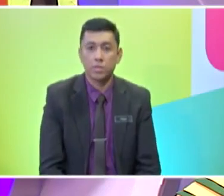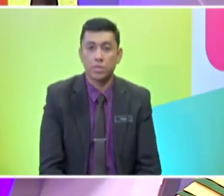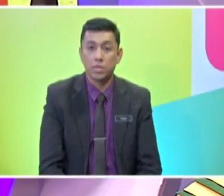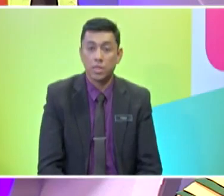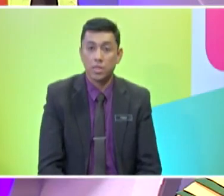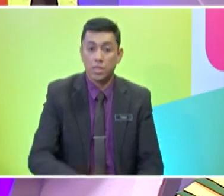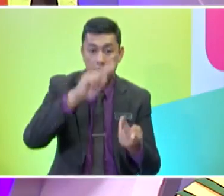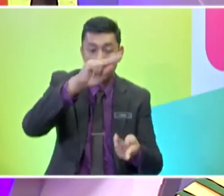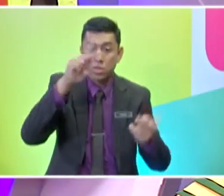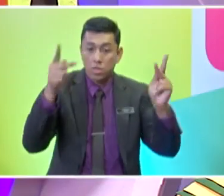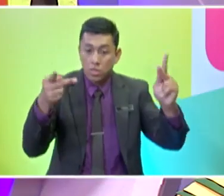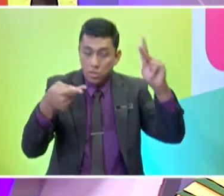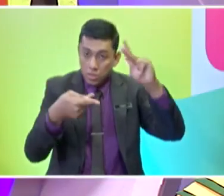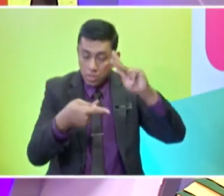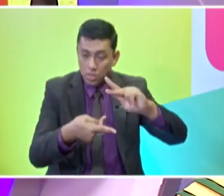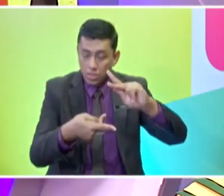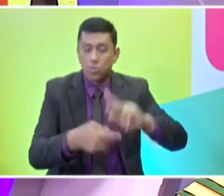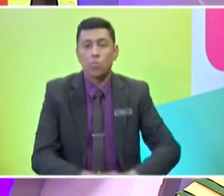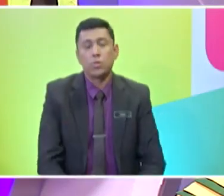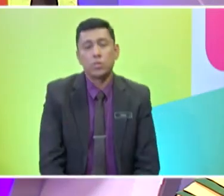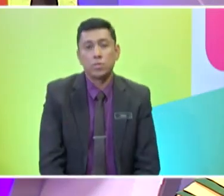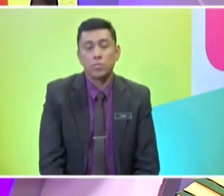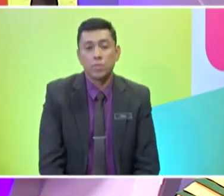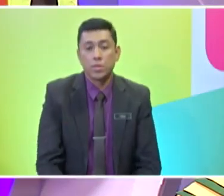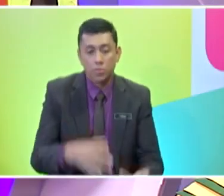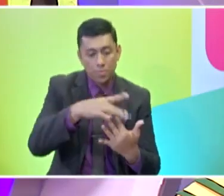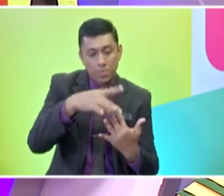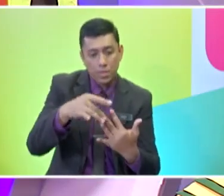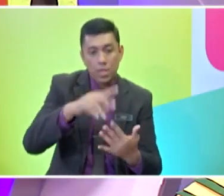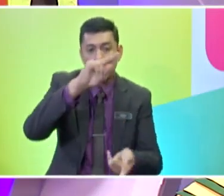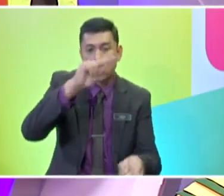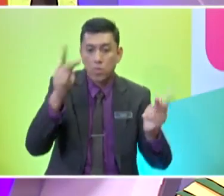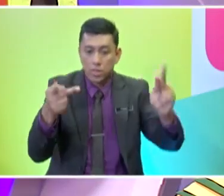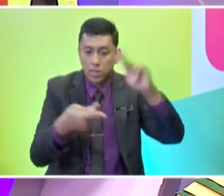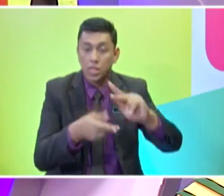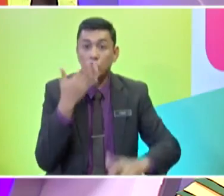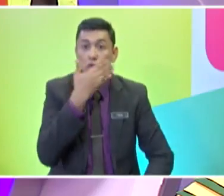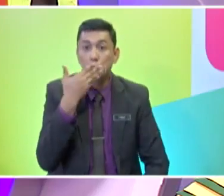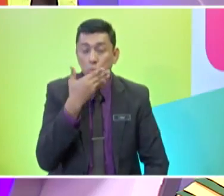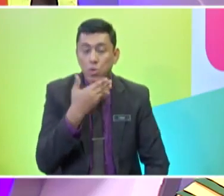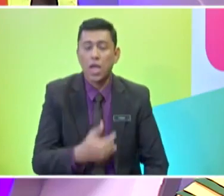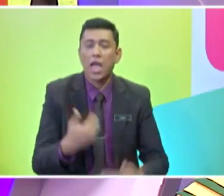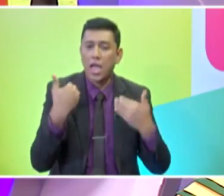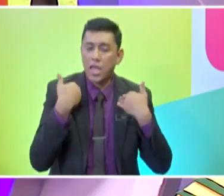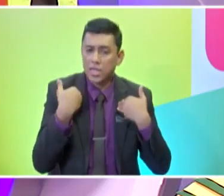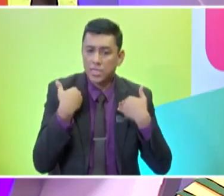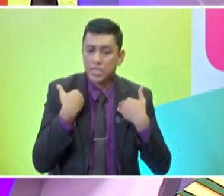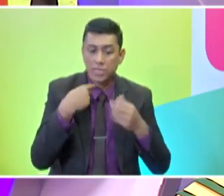ya Jadi kalau diikutkan Saya memilih kotak tisu karena memang enggak sedih ada lubang